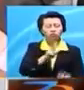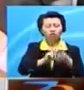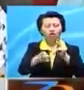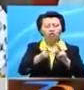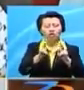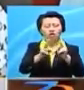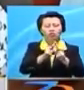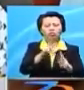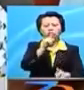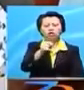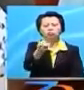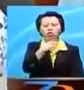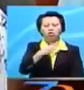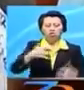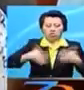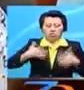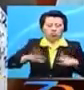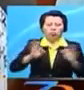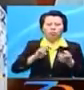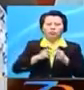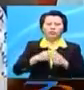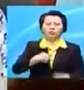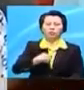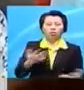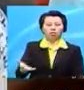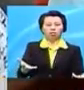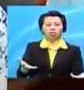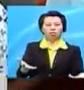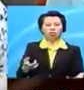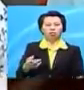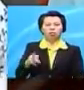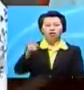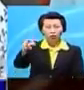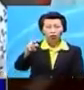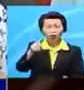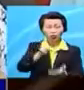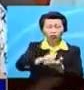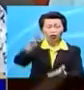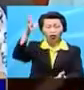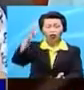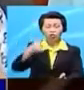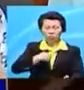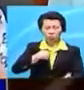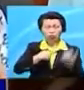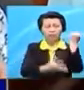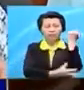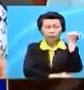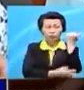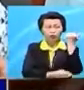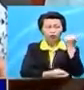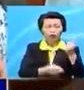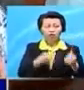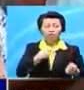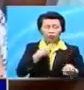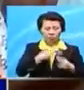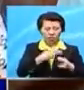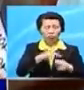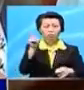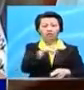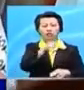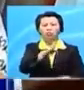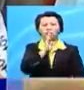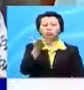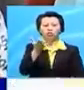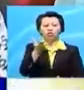masalah saya. Bantahlah kita orang miskin lah, bukan kita orang kaya. Kita mau kasih batal lah yang itu. Itu